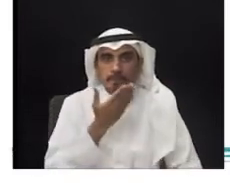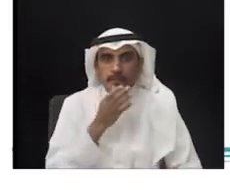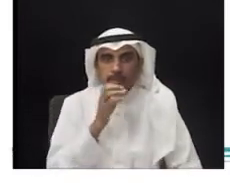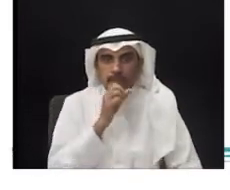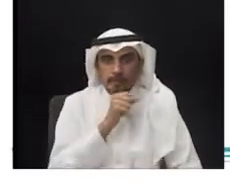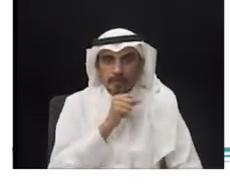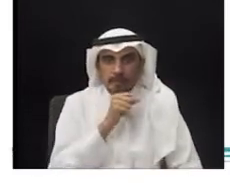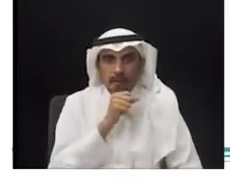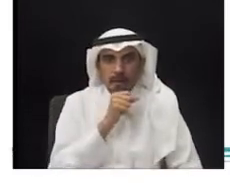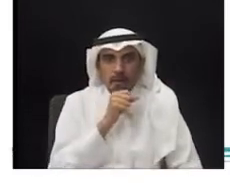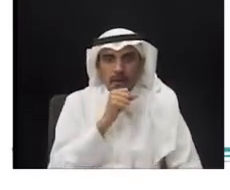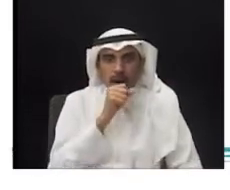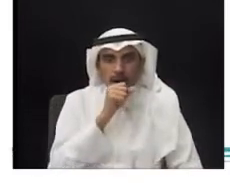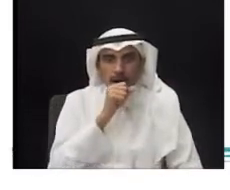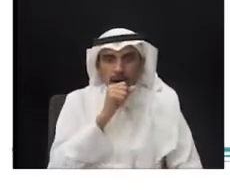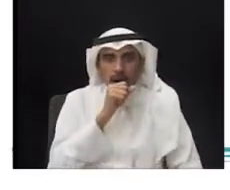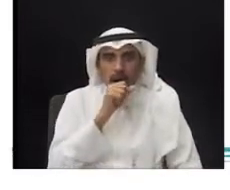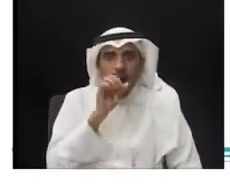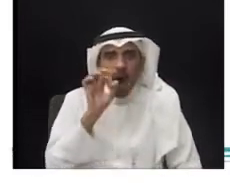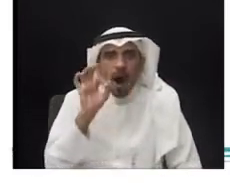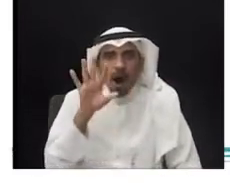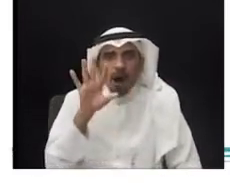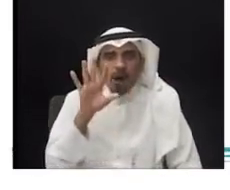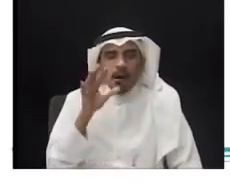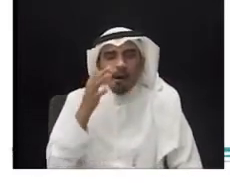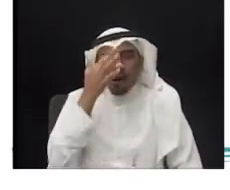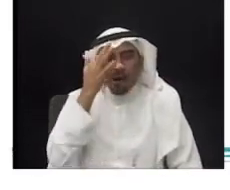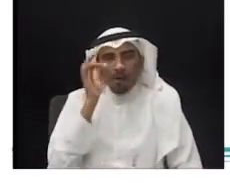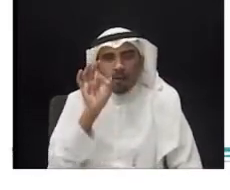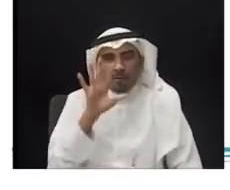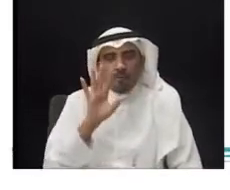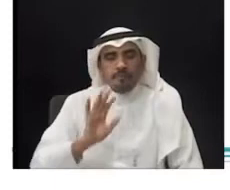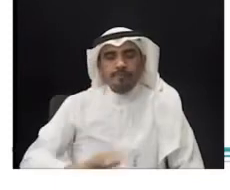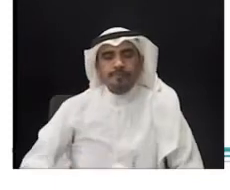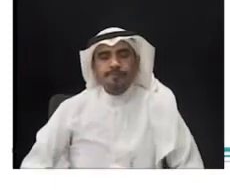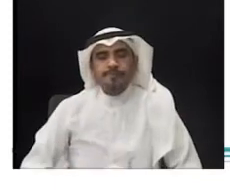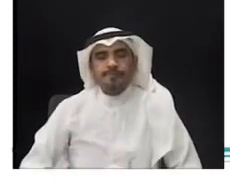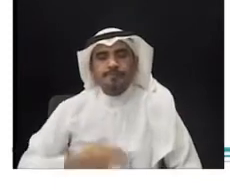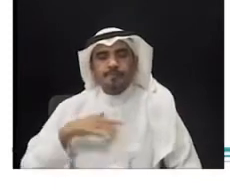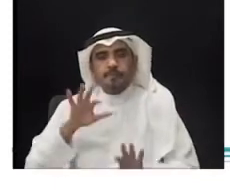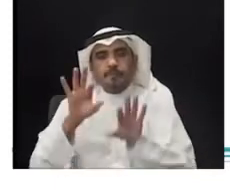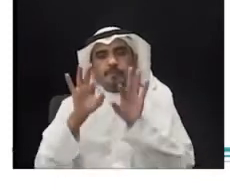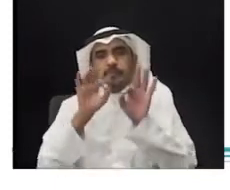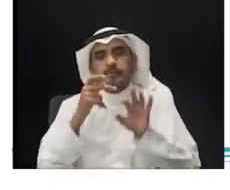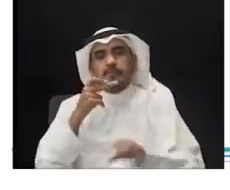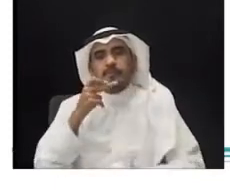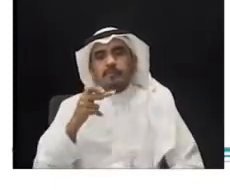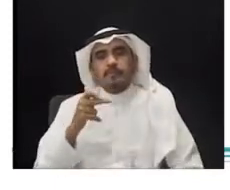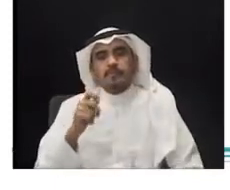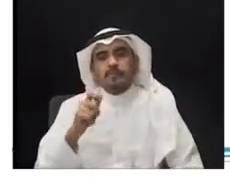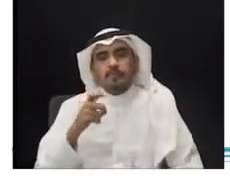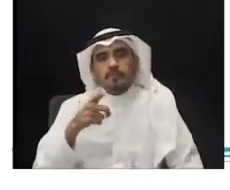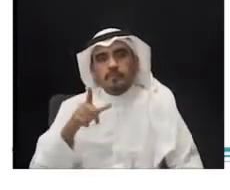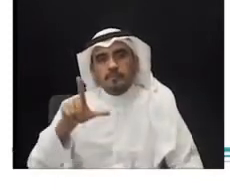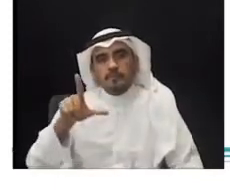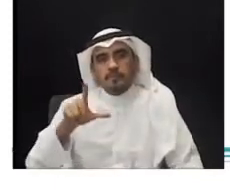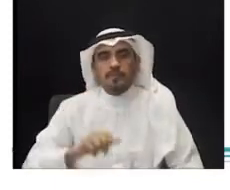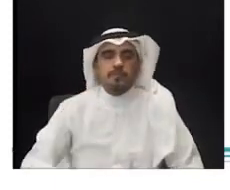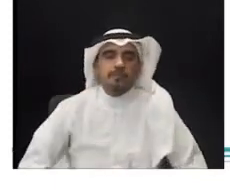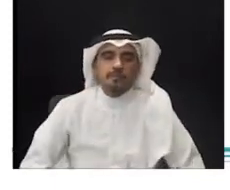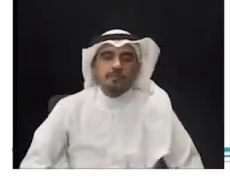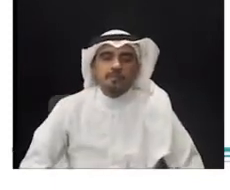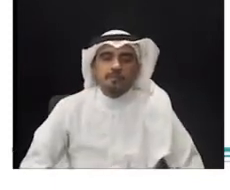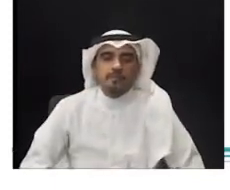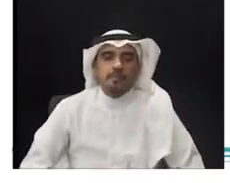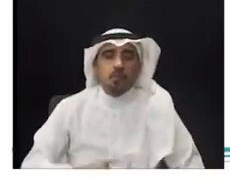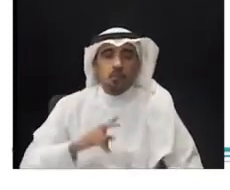بعد قراءتنا للنص قراءة صامتة في 5 دقائق المفترض أن تكون، نختار الإجابة الصحيحة